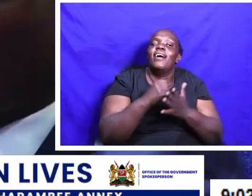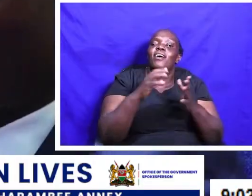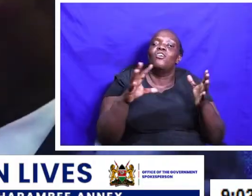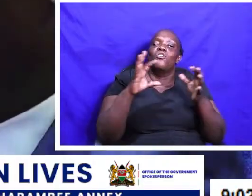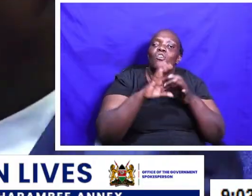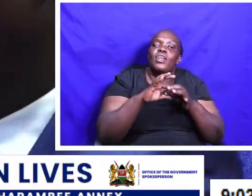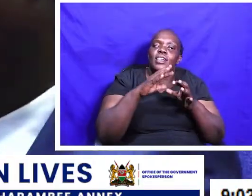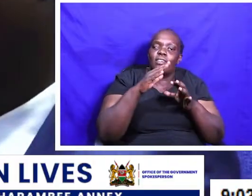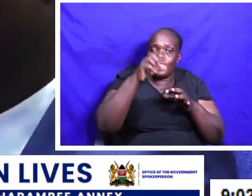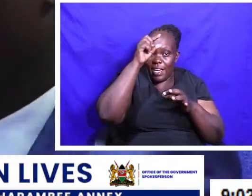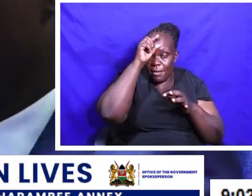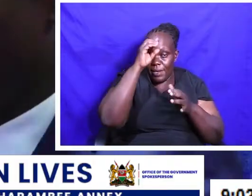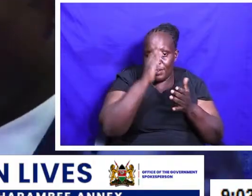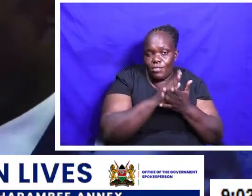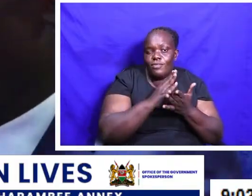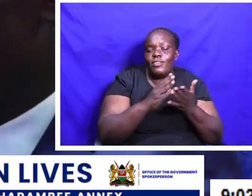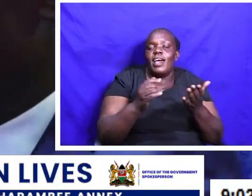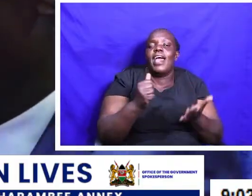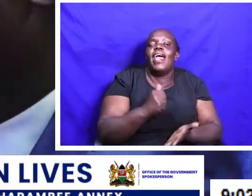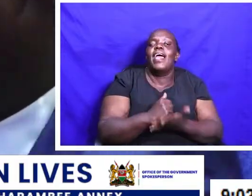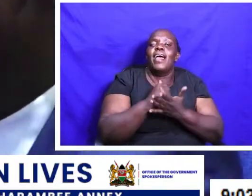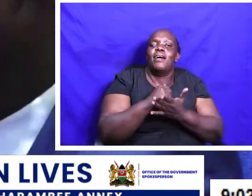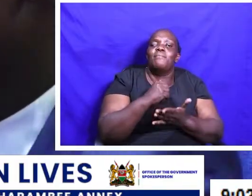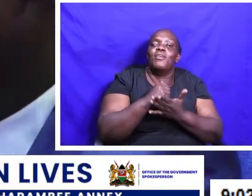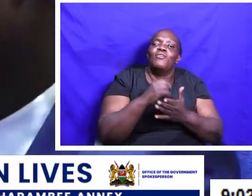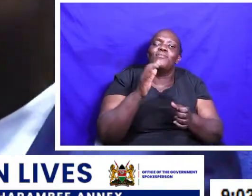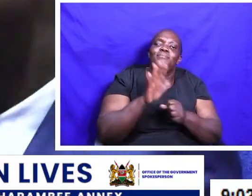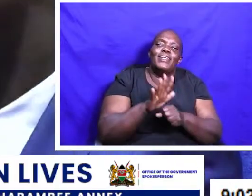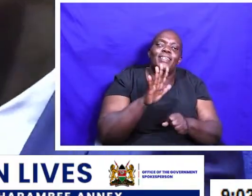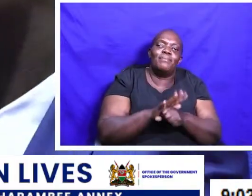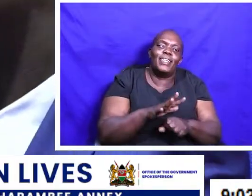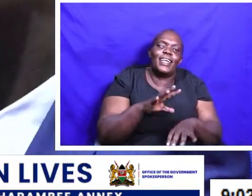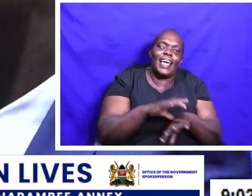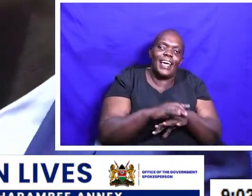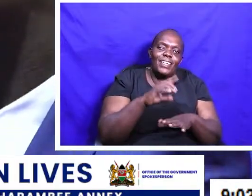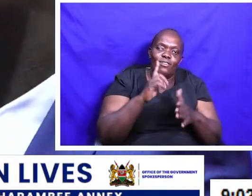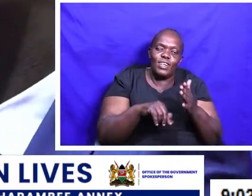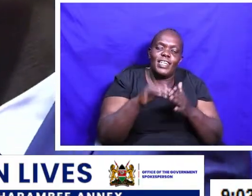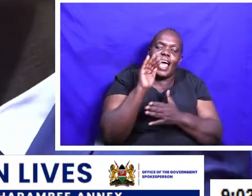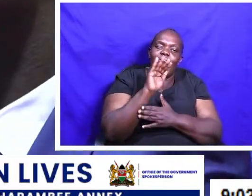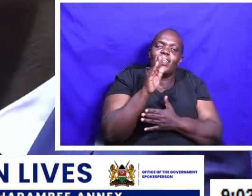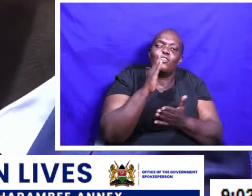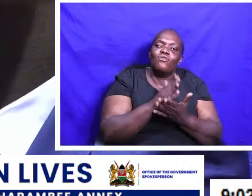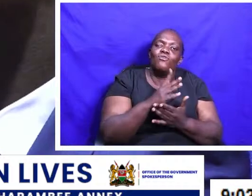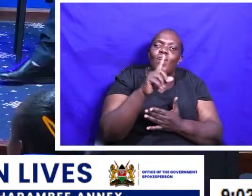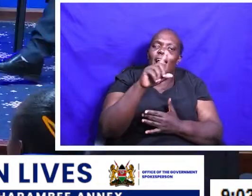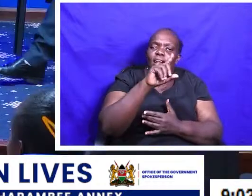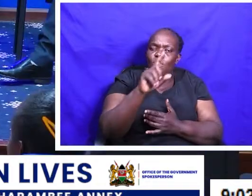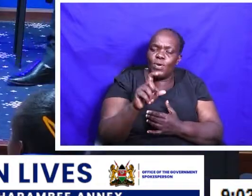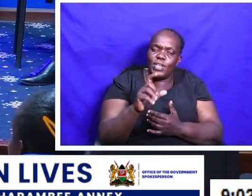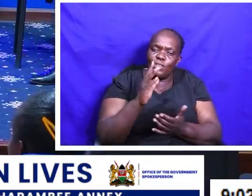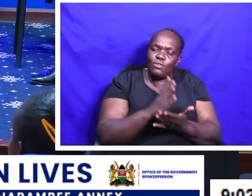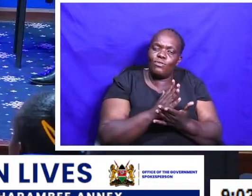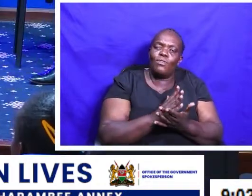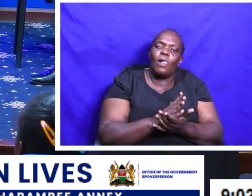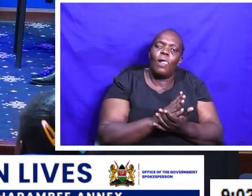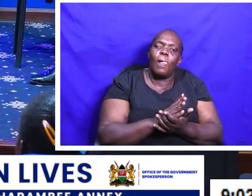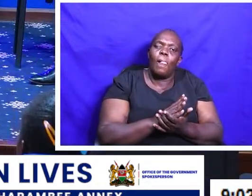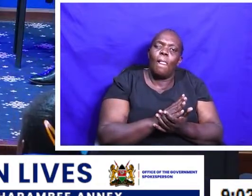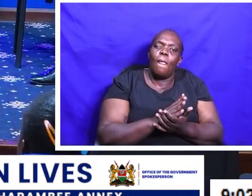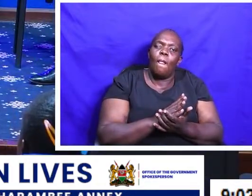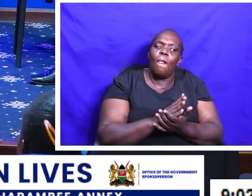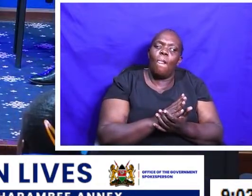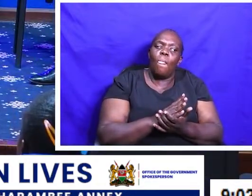sana na connection kwa serikali, ametusaidia na connection na wengine huko mpaka mkapata. Sasa nikuulize wewe swali moja tu, nikuulize wewe